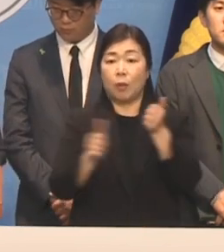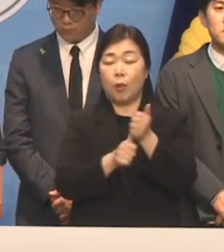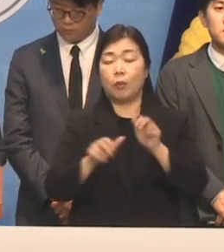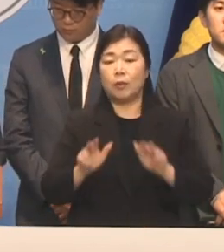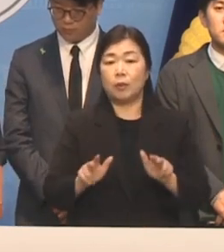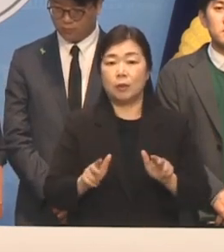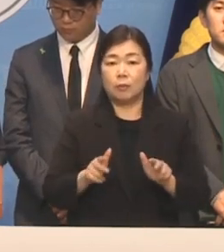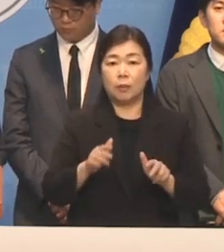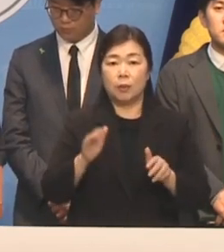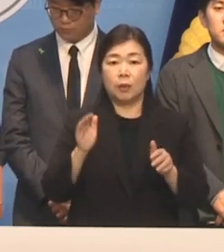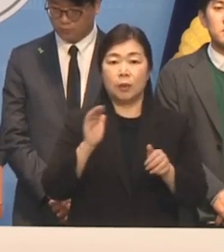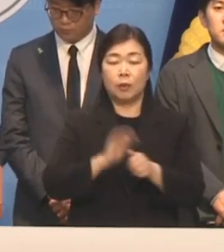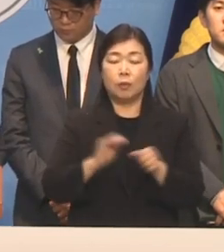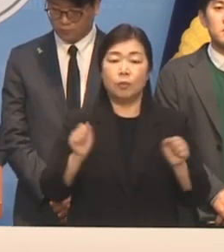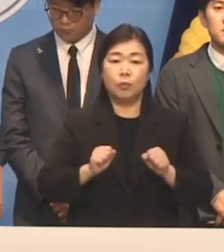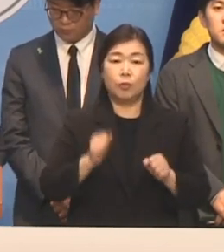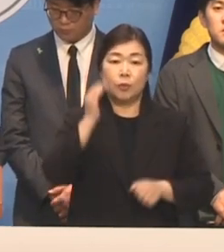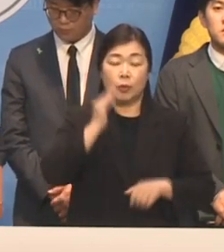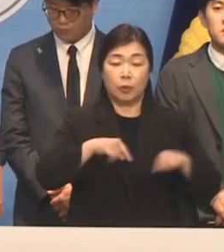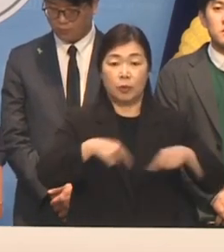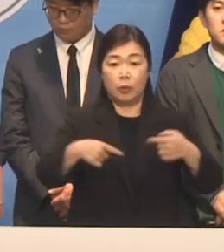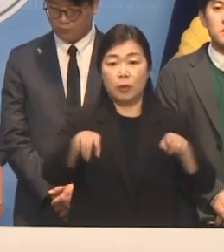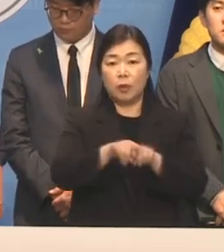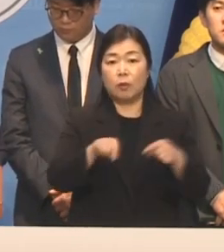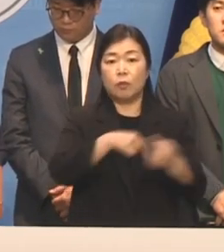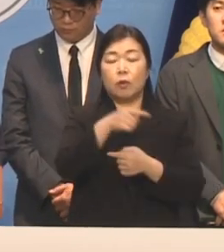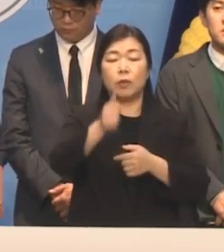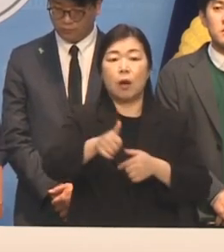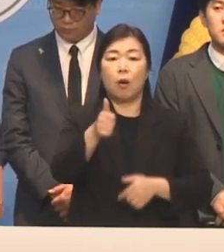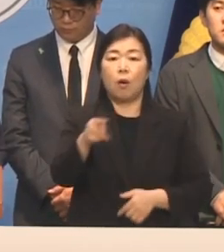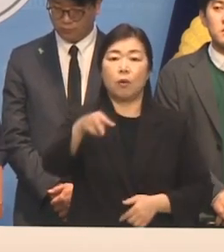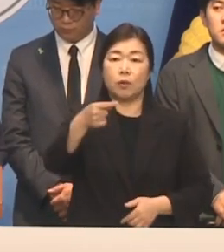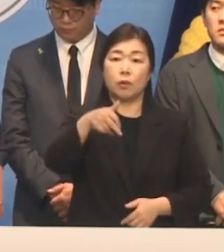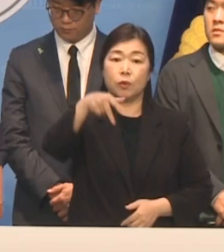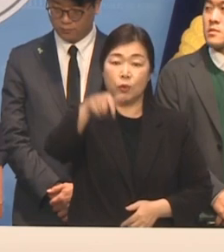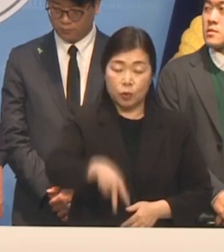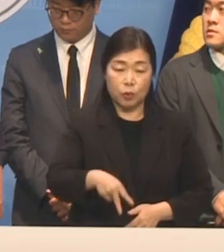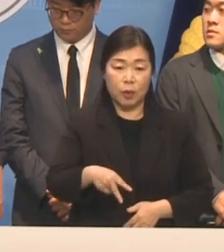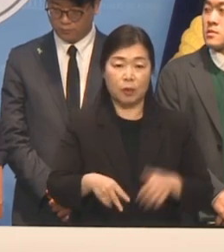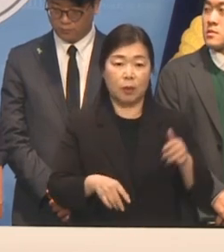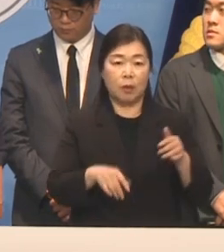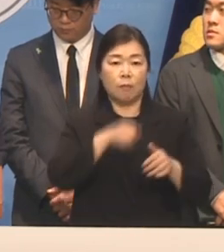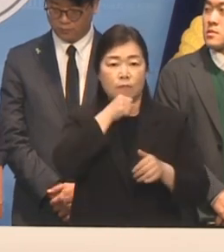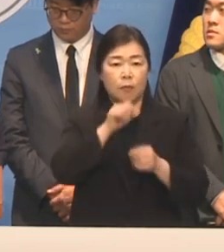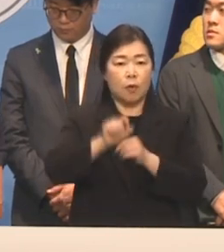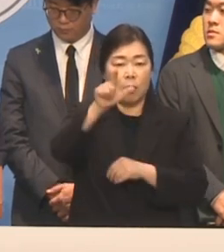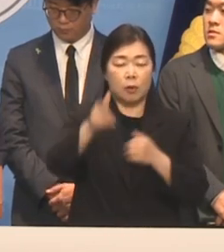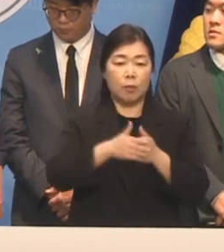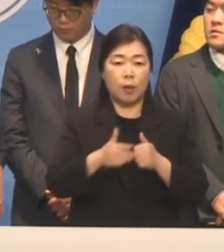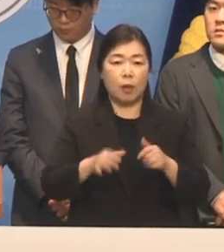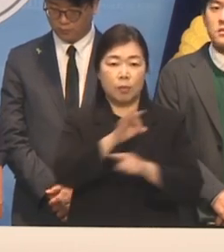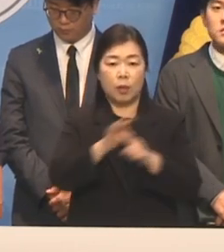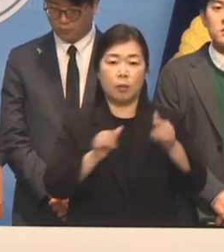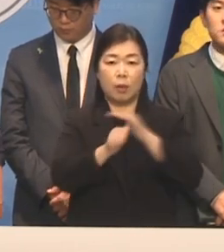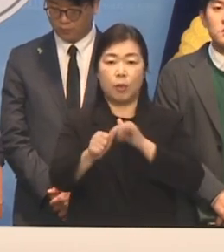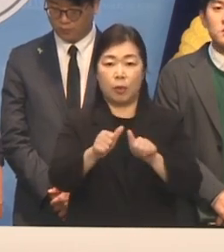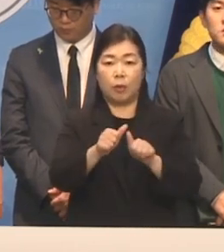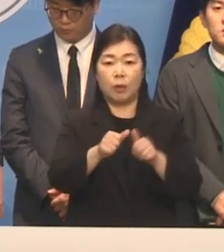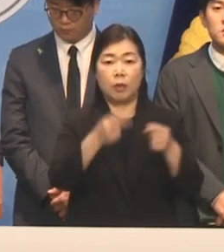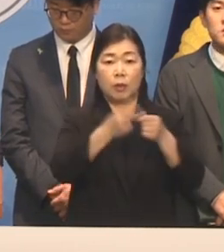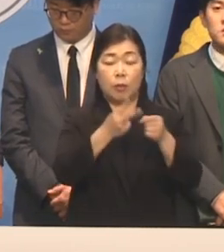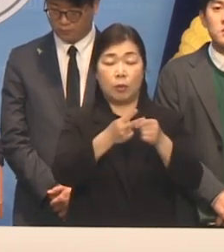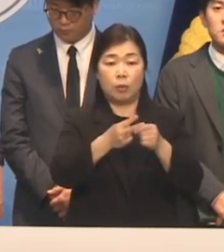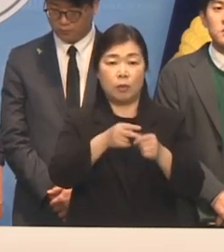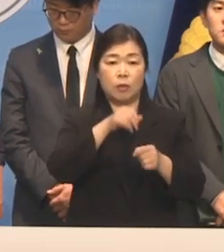현재 경북녹색당 공동운영위원장인 허승규 후보가 다득표해 녹색정의당 비례대표 전략명부